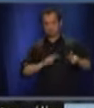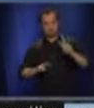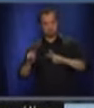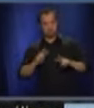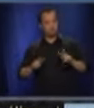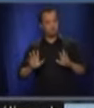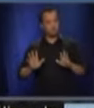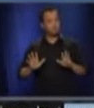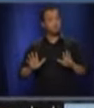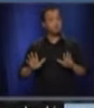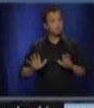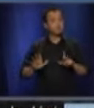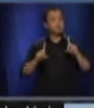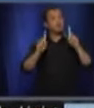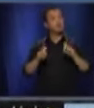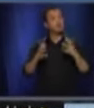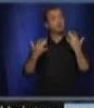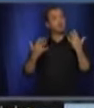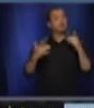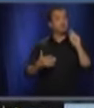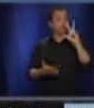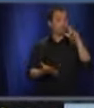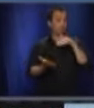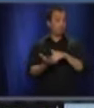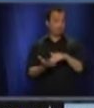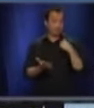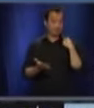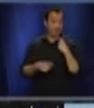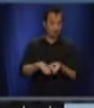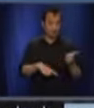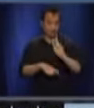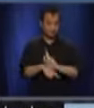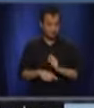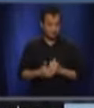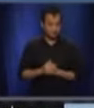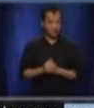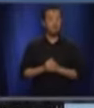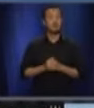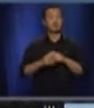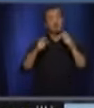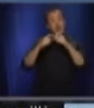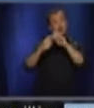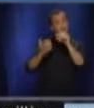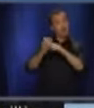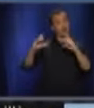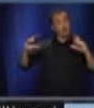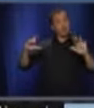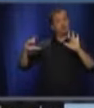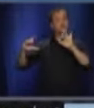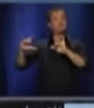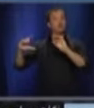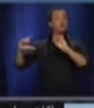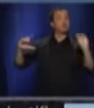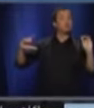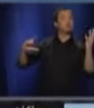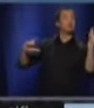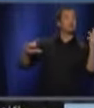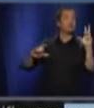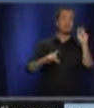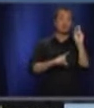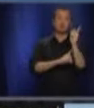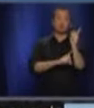000 tests hier. Le centre ouest de l'île de Montréal, moyenne de 30 minutes ou moins pour l'ensemble des